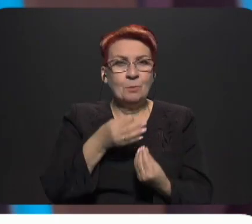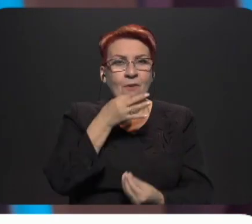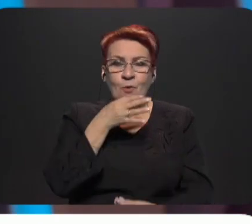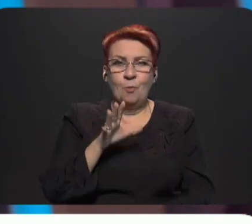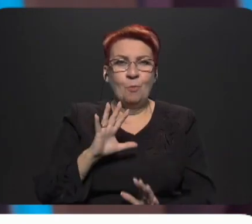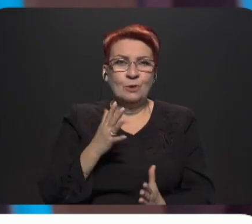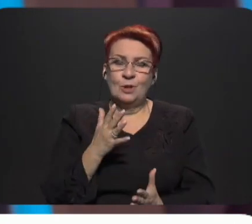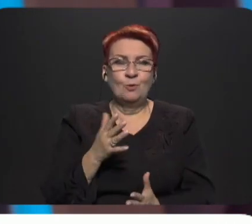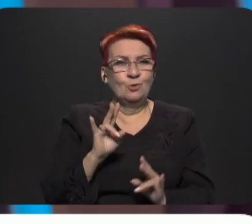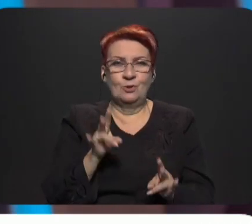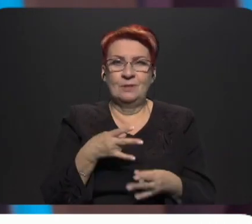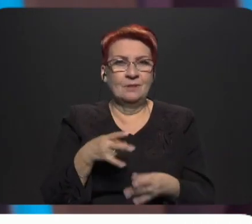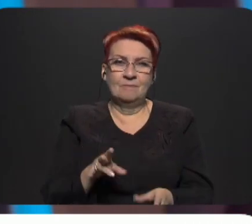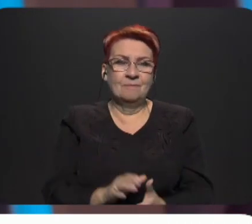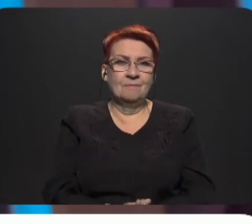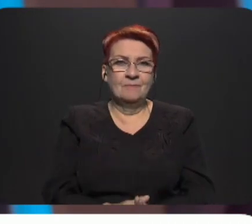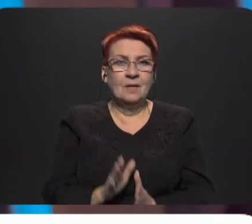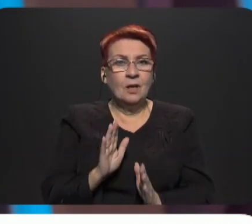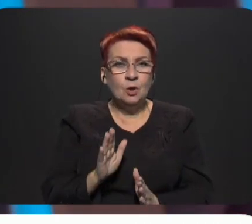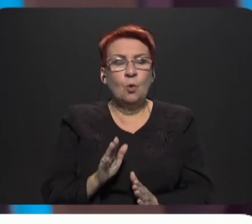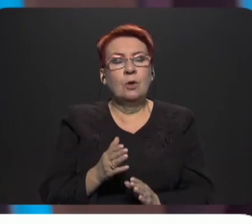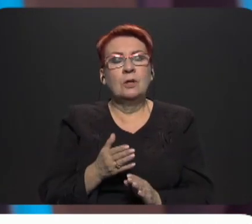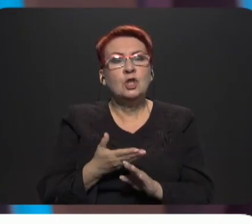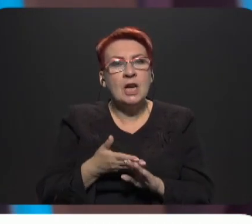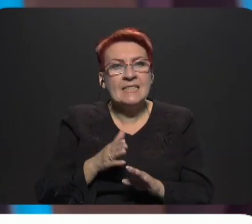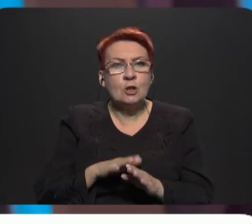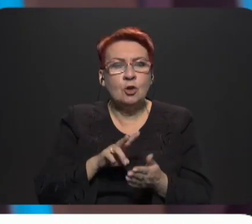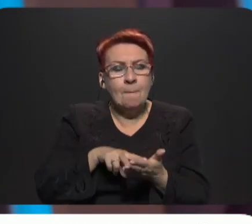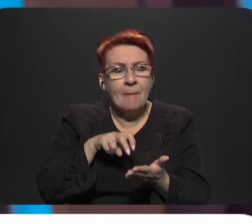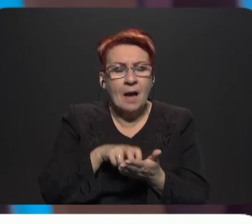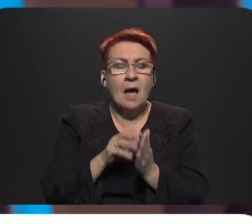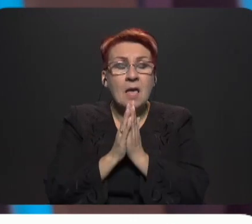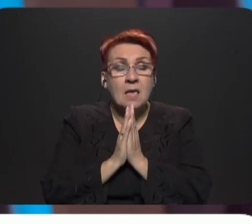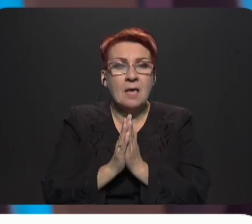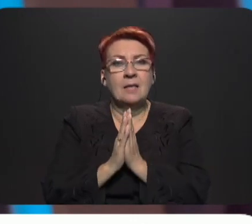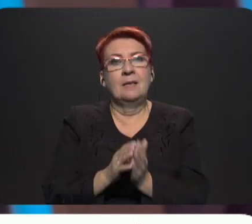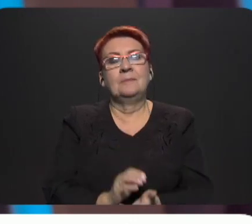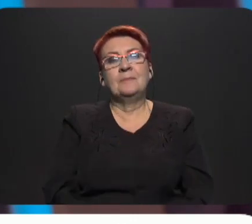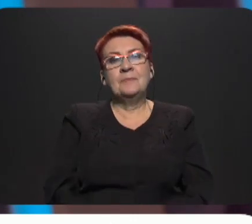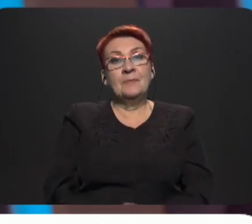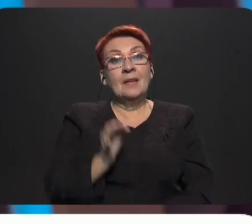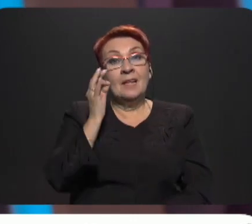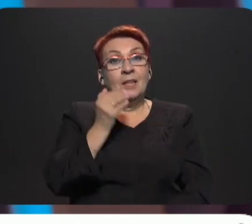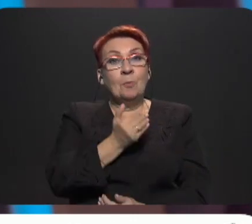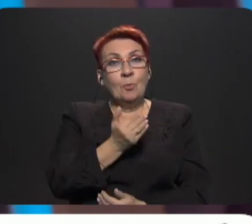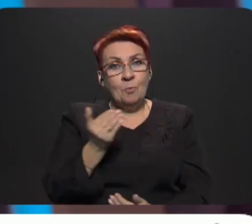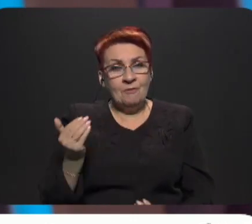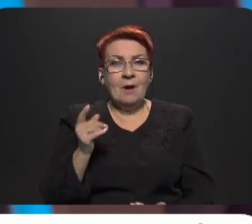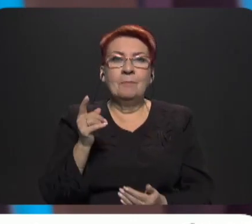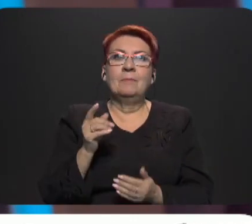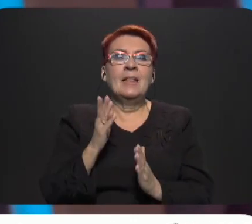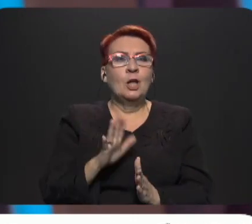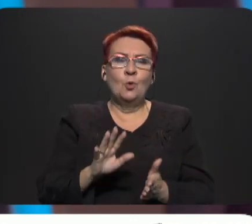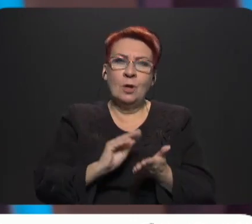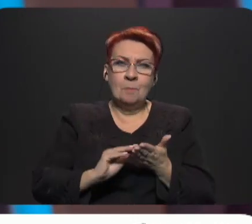случае не стоит. Только через тяжелое покаяние. Батюшка, напомню вам и всем нашим зрителям, что можно не только писать